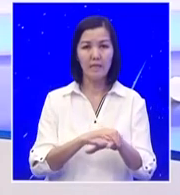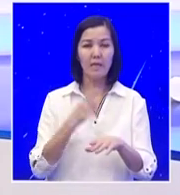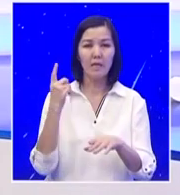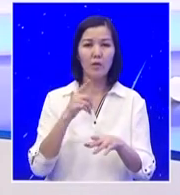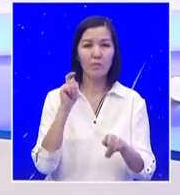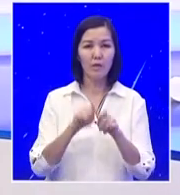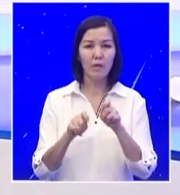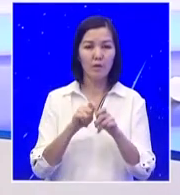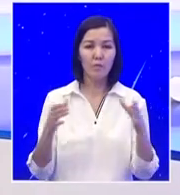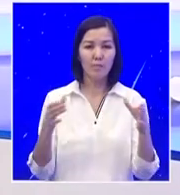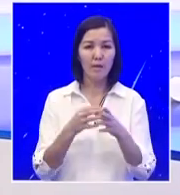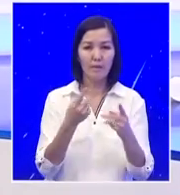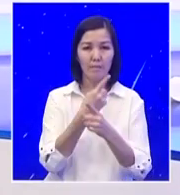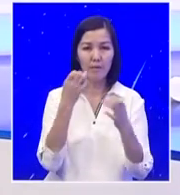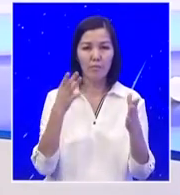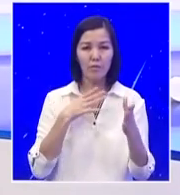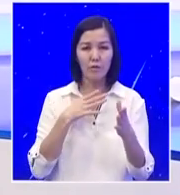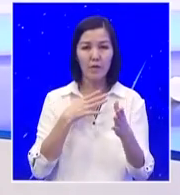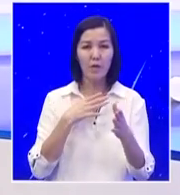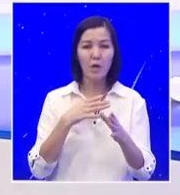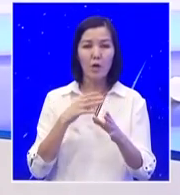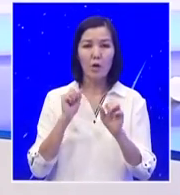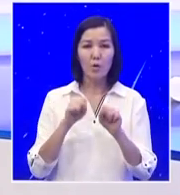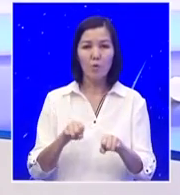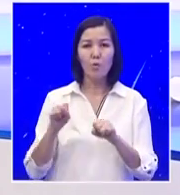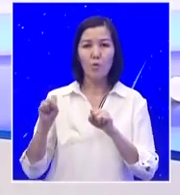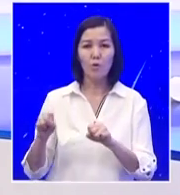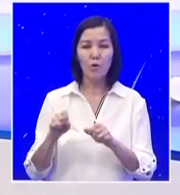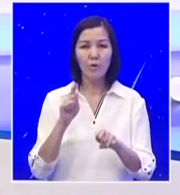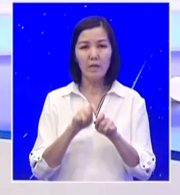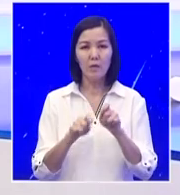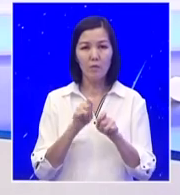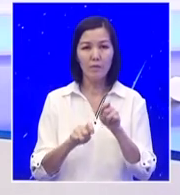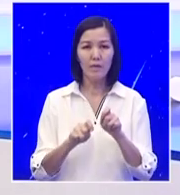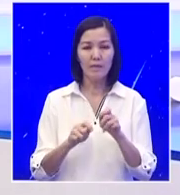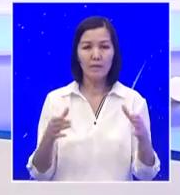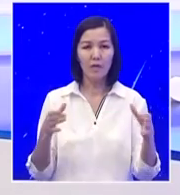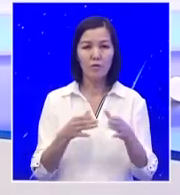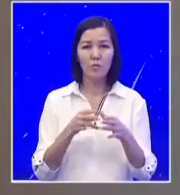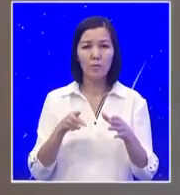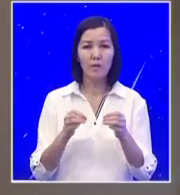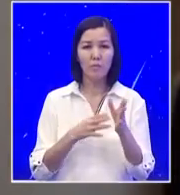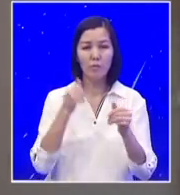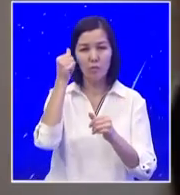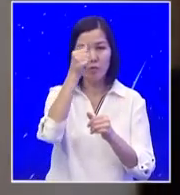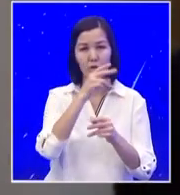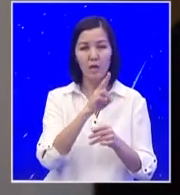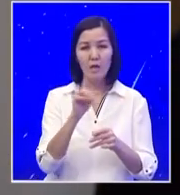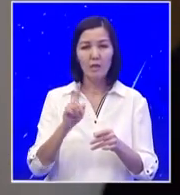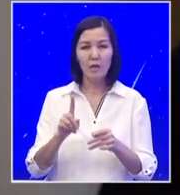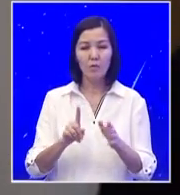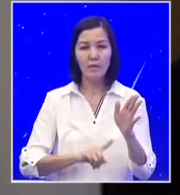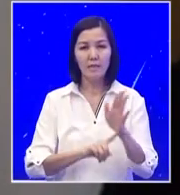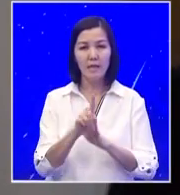департамент қызметкерлері мәлімдеп отыр. Құқық қорғау мамандары тергеу барысында құрықталған қылмыстық топ 2019 жылғы наурыз